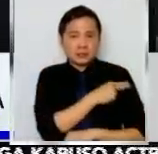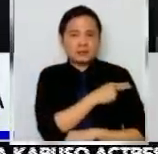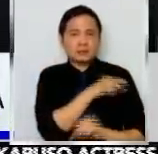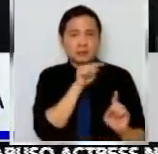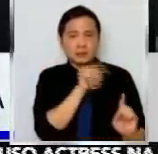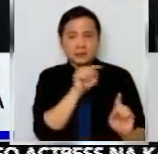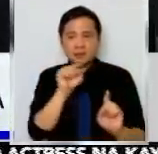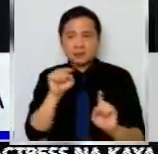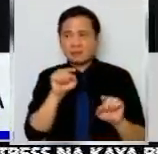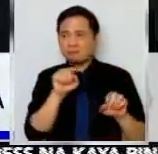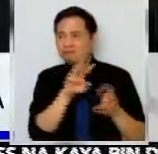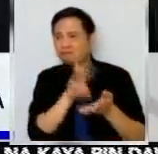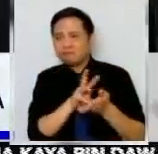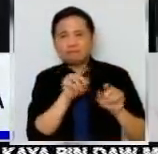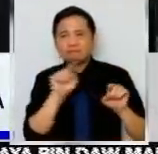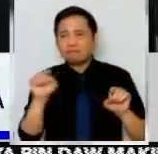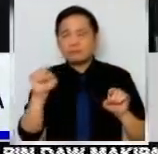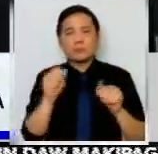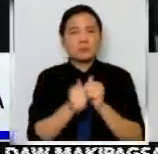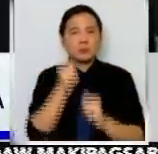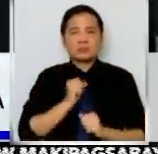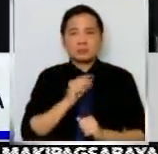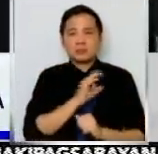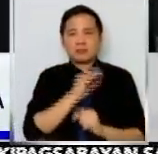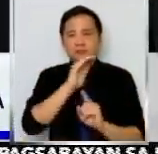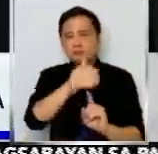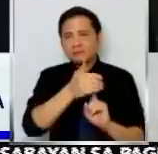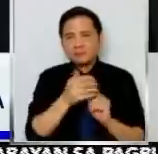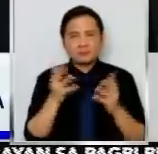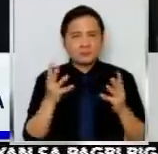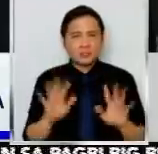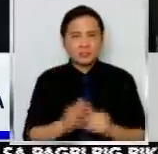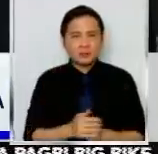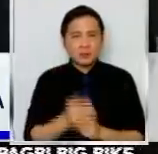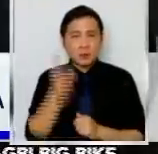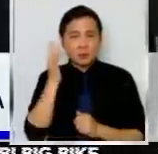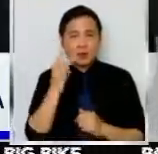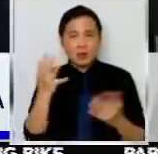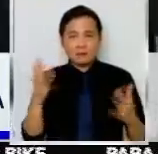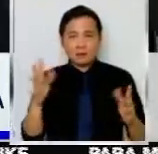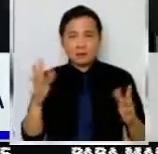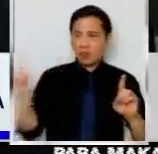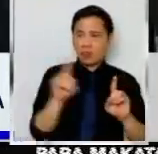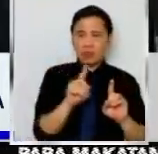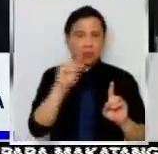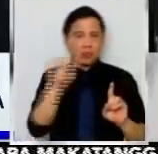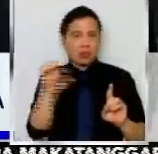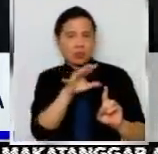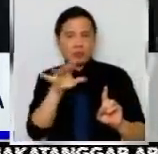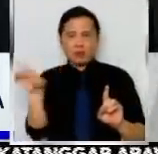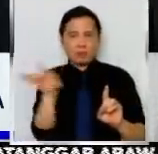nila are in quarantine, ano, because of direct contact or nagkaroon ng contact